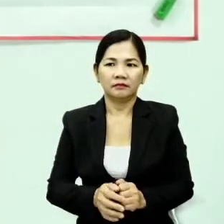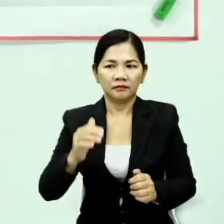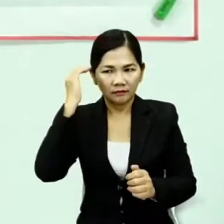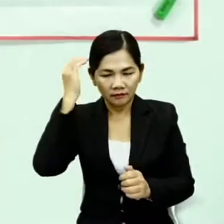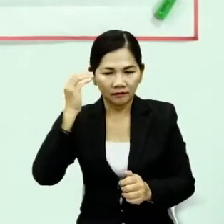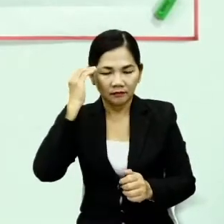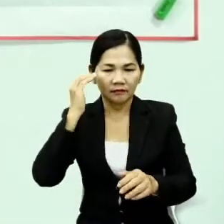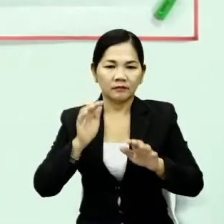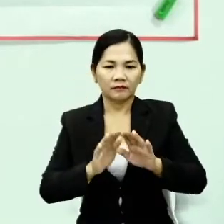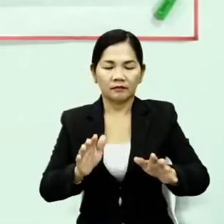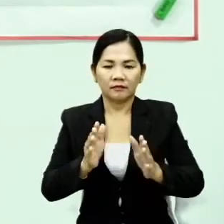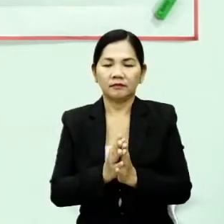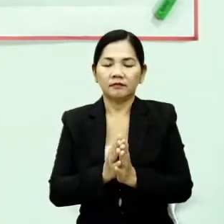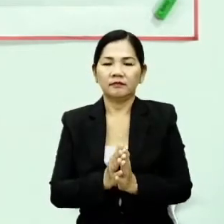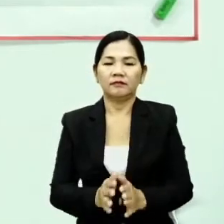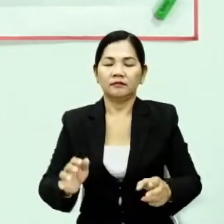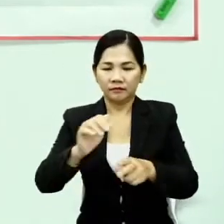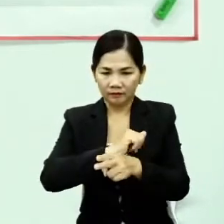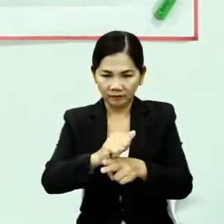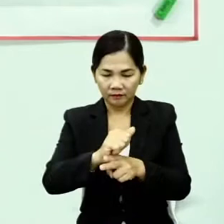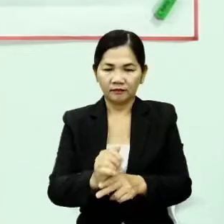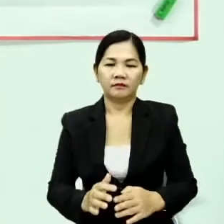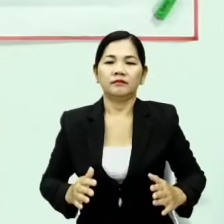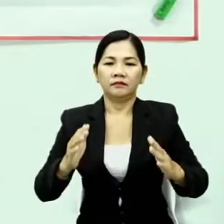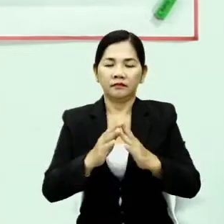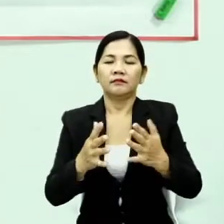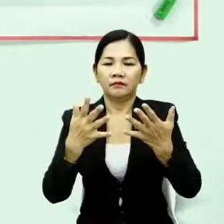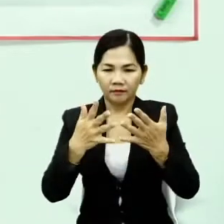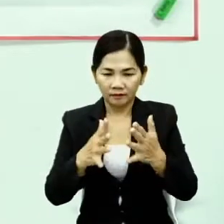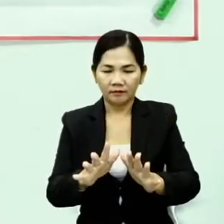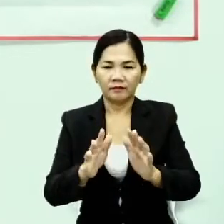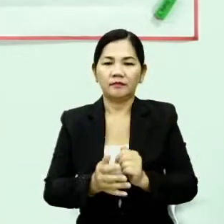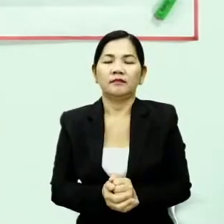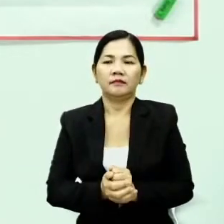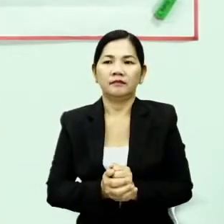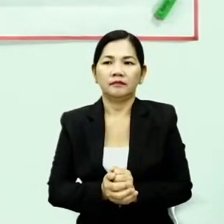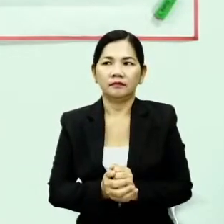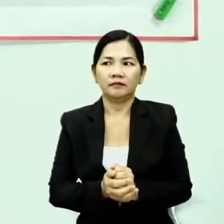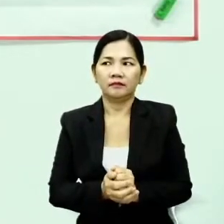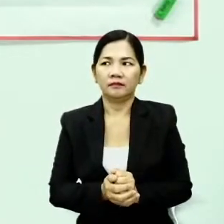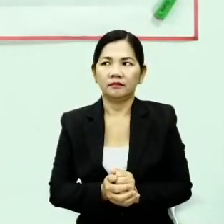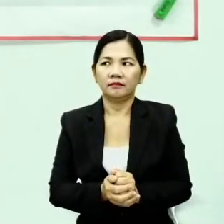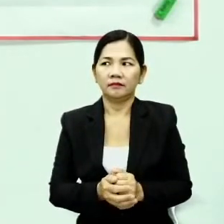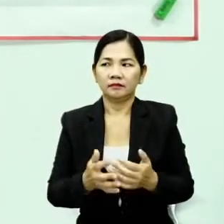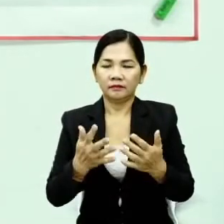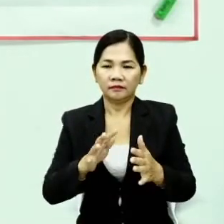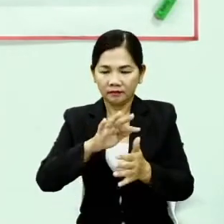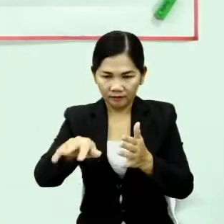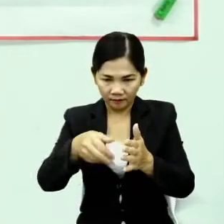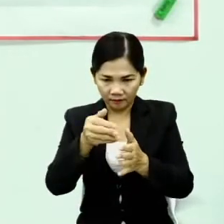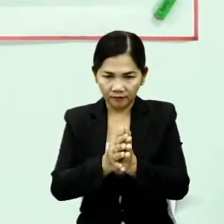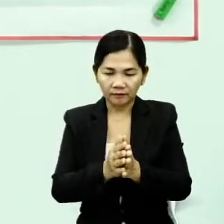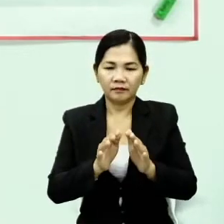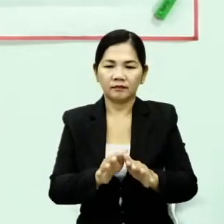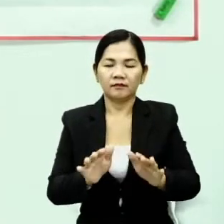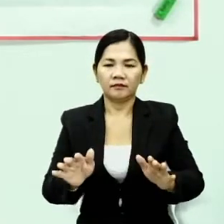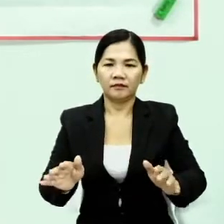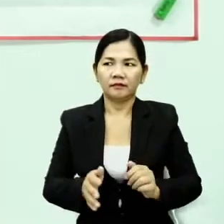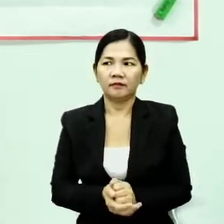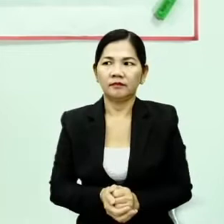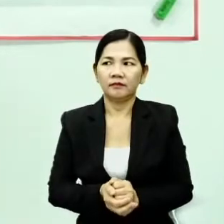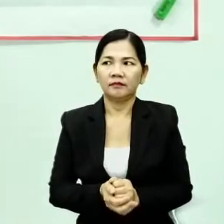thang con tại ác nghĩa cha bán thưa cha cầm này cái cặp tép rồi rồi hai nà con cha rồi rồi hai ở con chán con tại ác